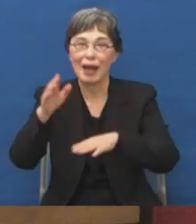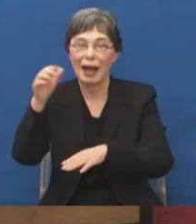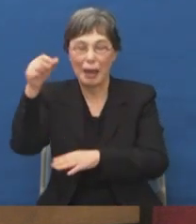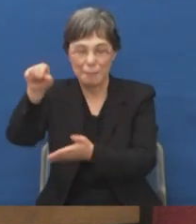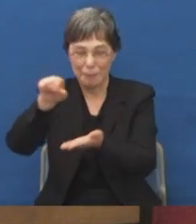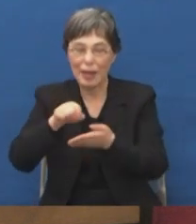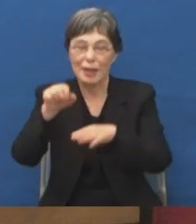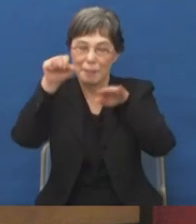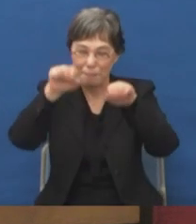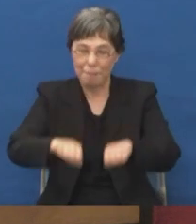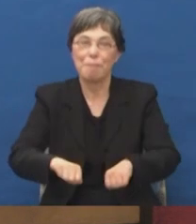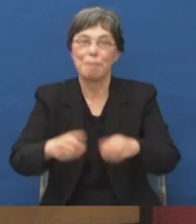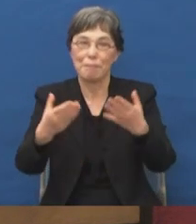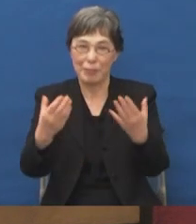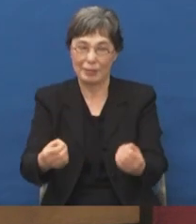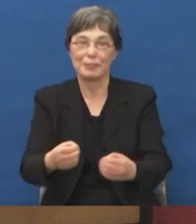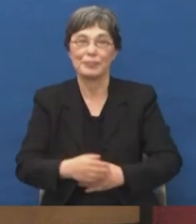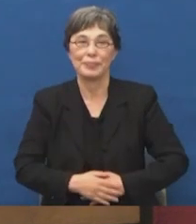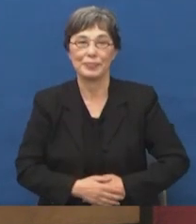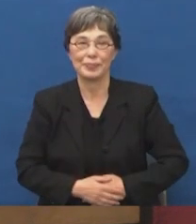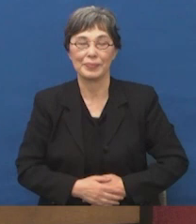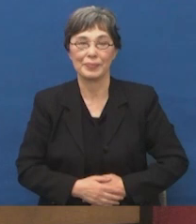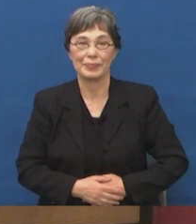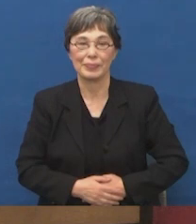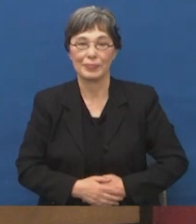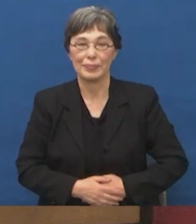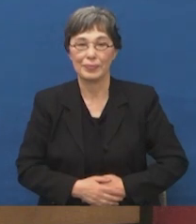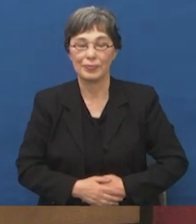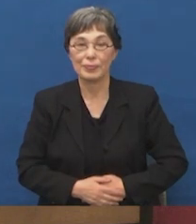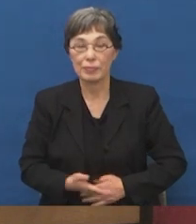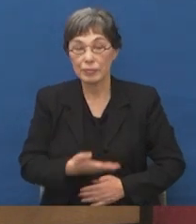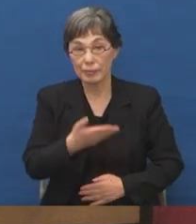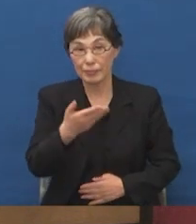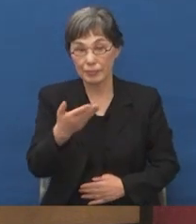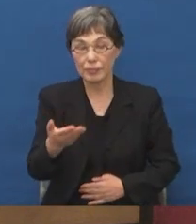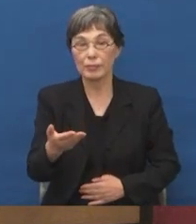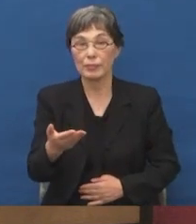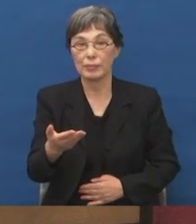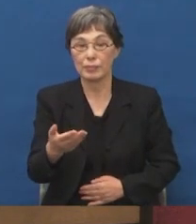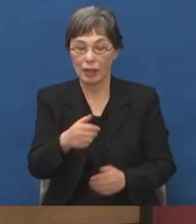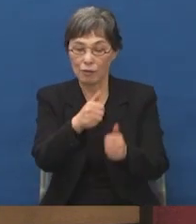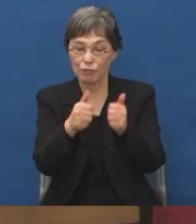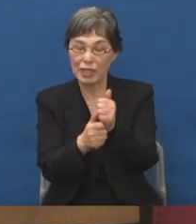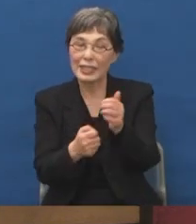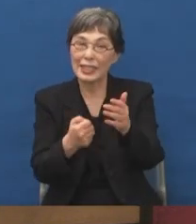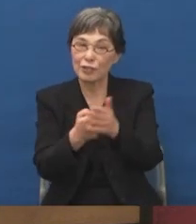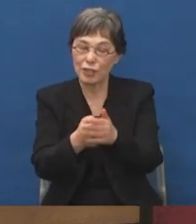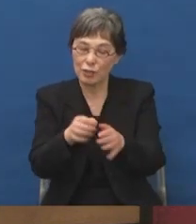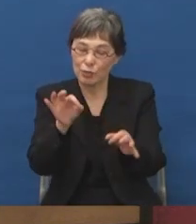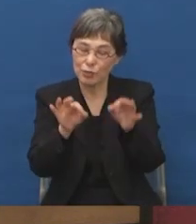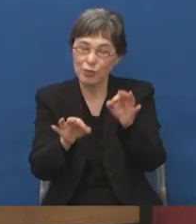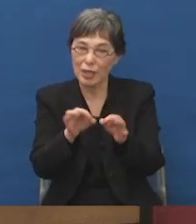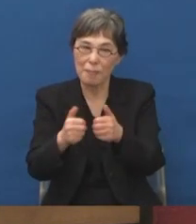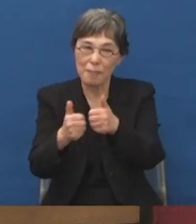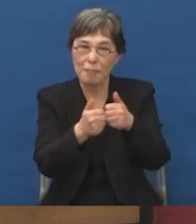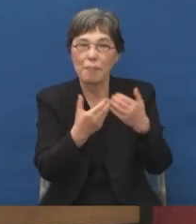可決すべきものと決定した次第であります。引き続きまして付帯決議の調整を行いました結果、会派